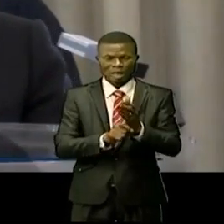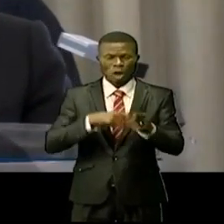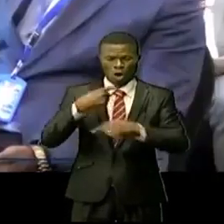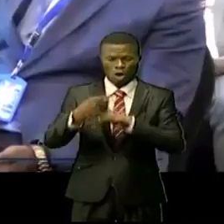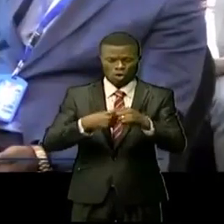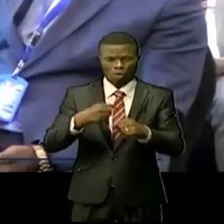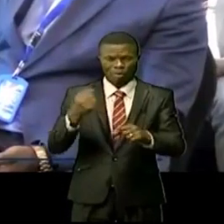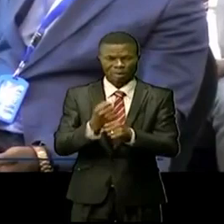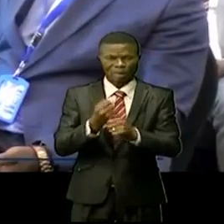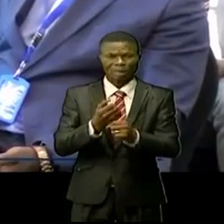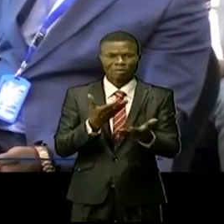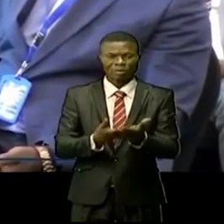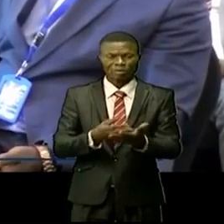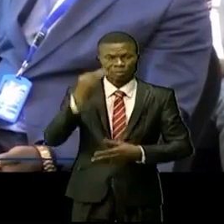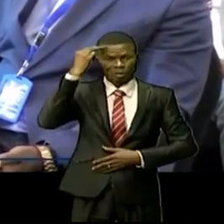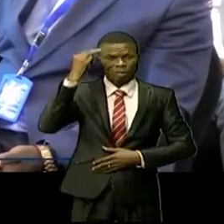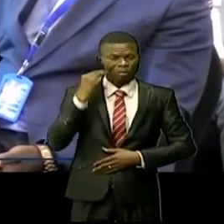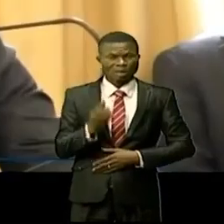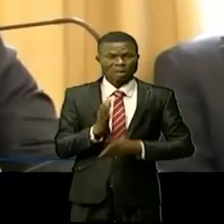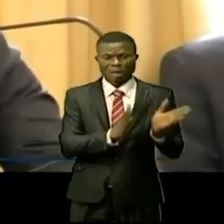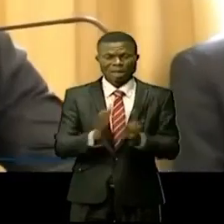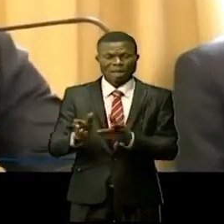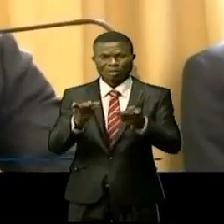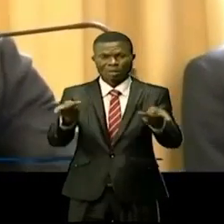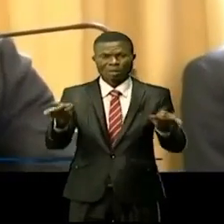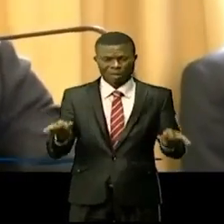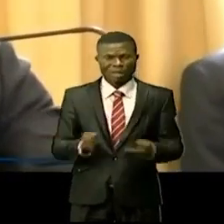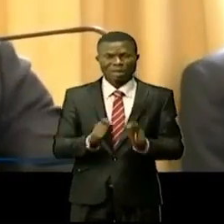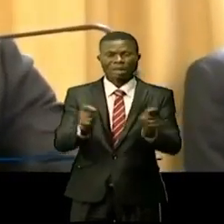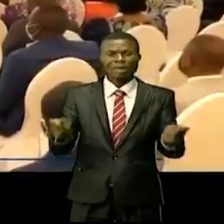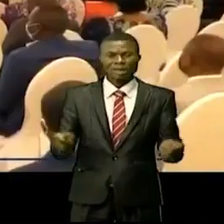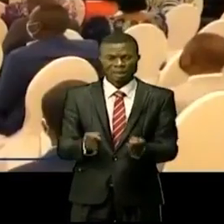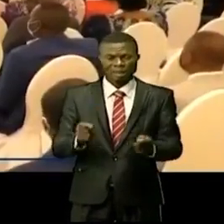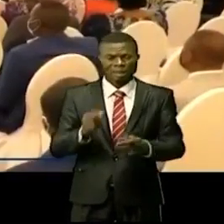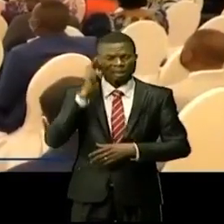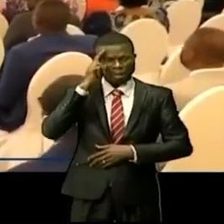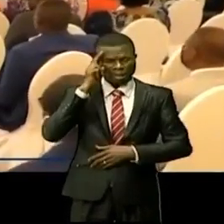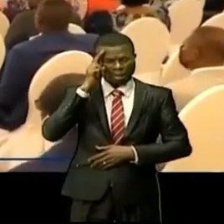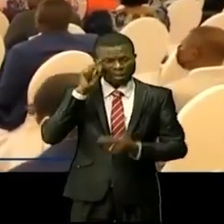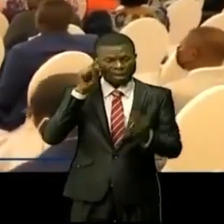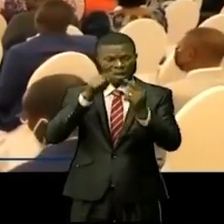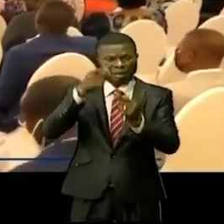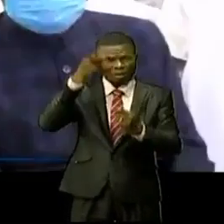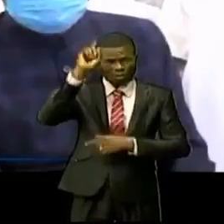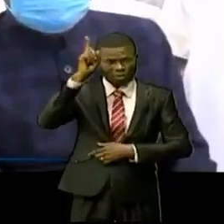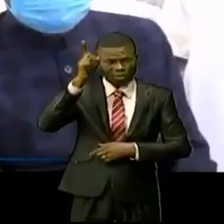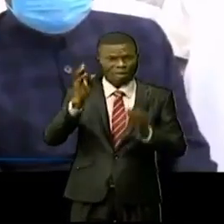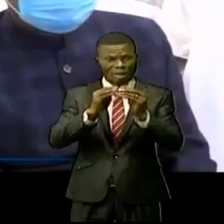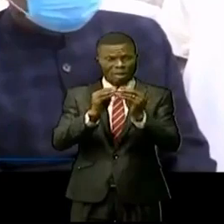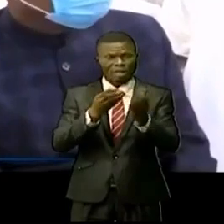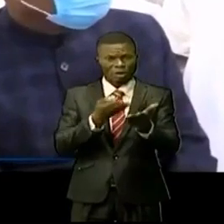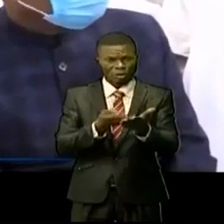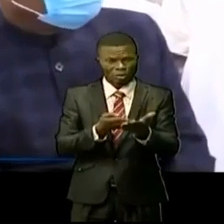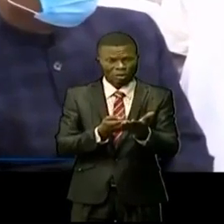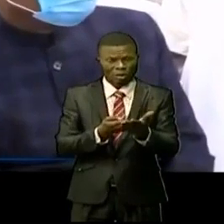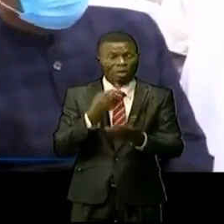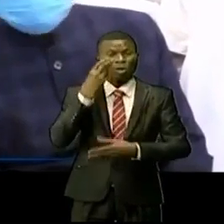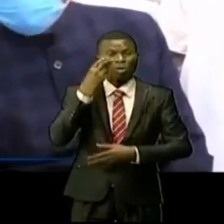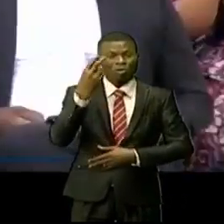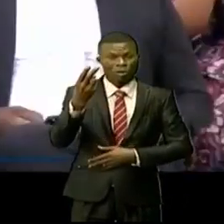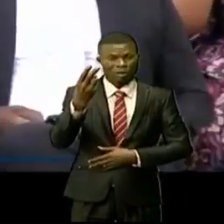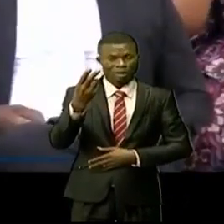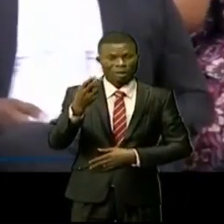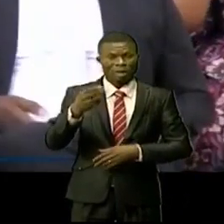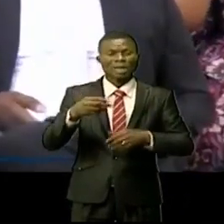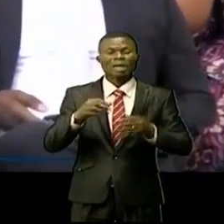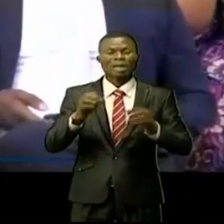territoire. Le ministre de l'Aménagement du Territoire, Guy Luando, qui est revenu sur l'objectif principal de ces assises, estime que cet